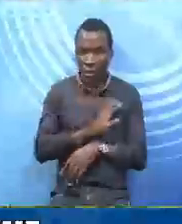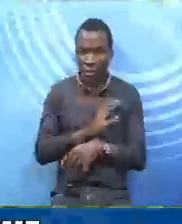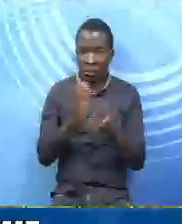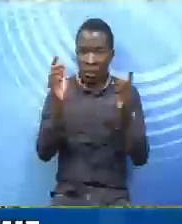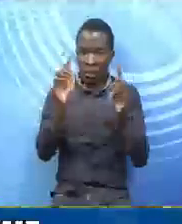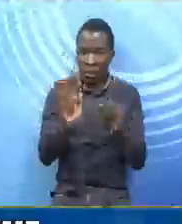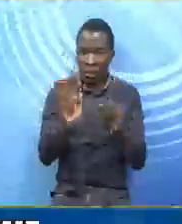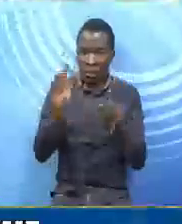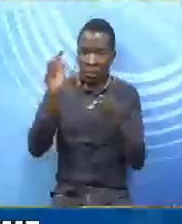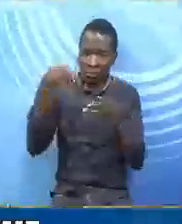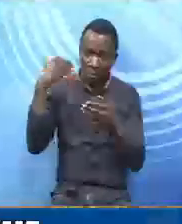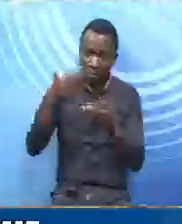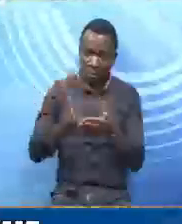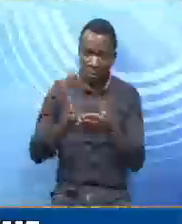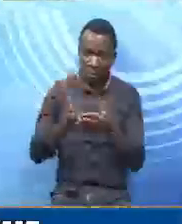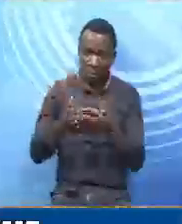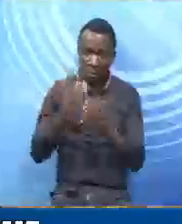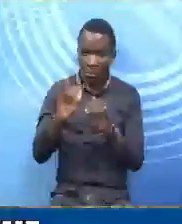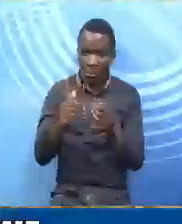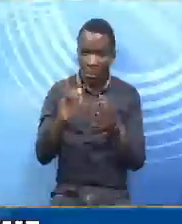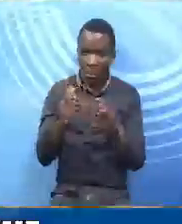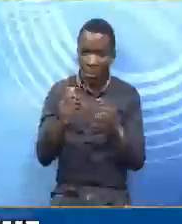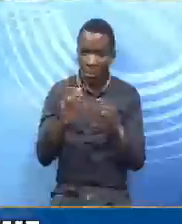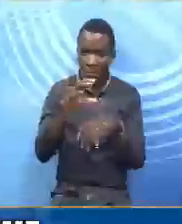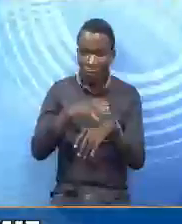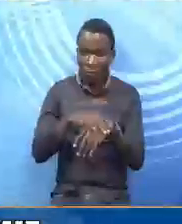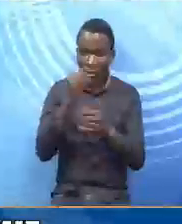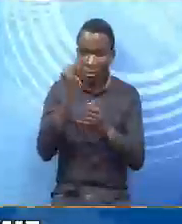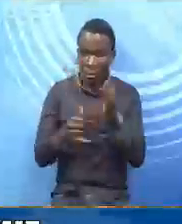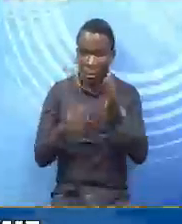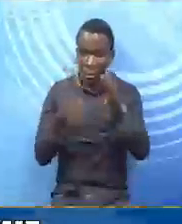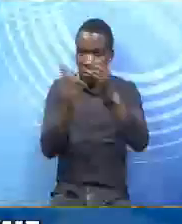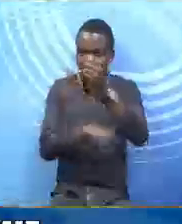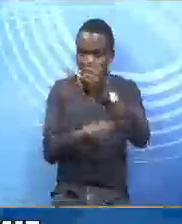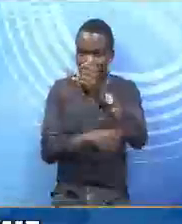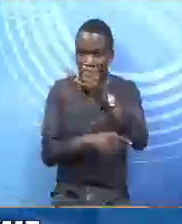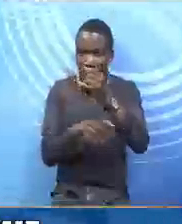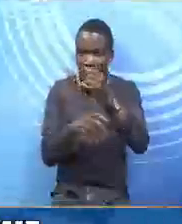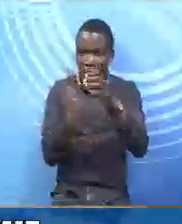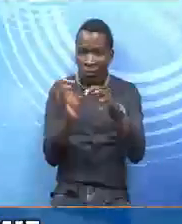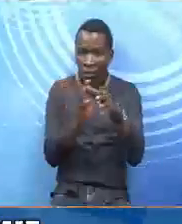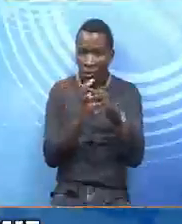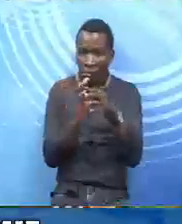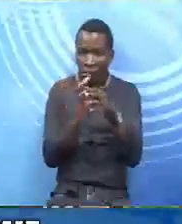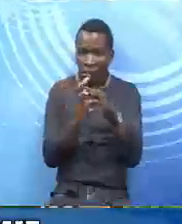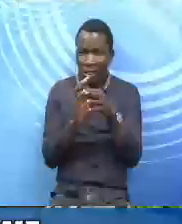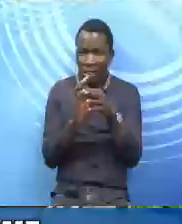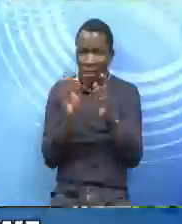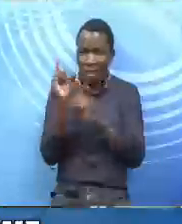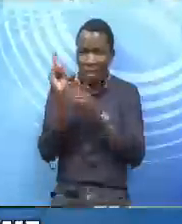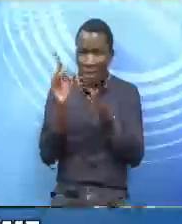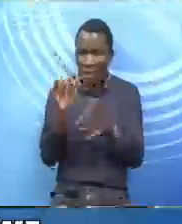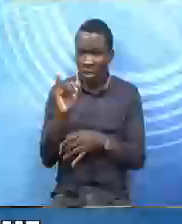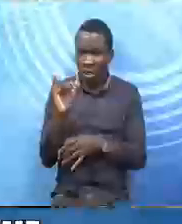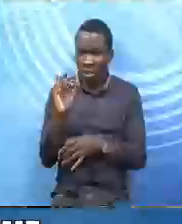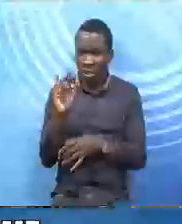turaza tuhageze tugerageza gufata uwari umaze kumukubita dufatanije n'irondo. Ngo kindi twakoze